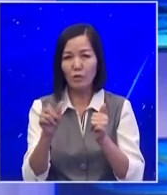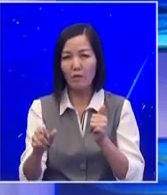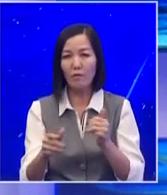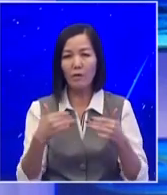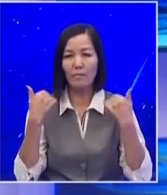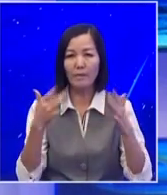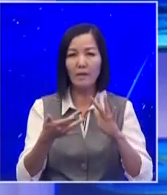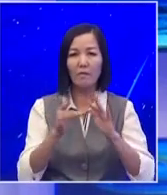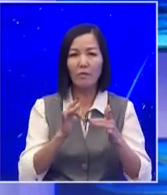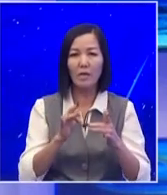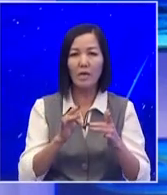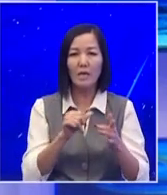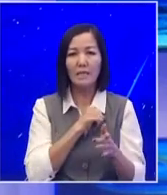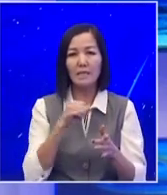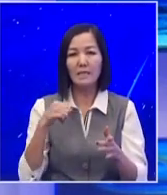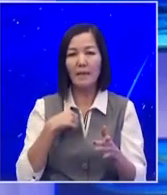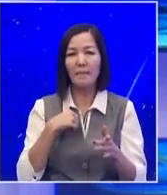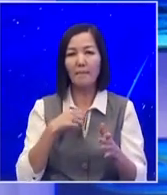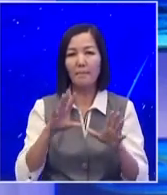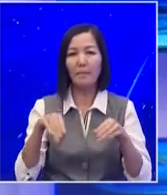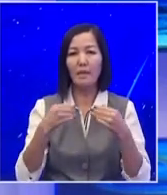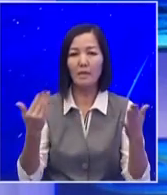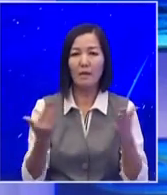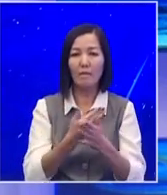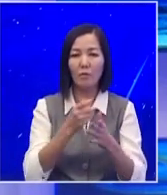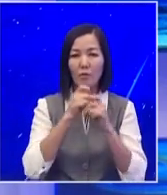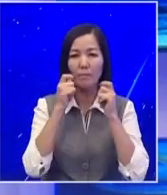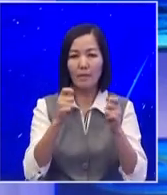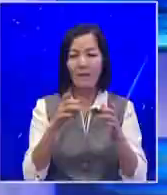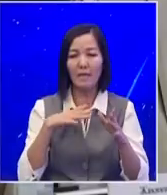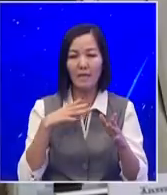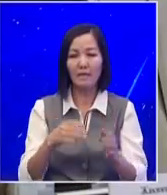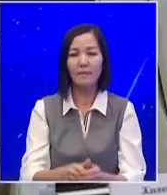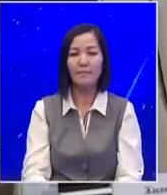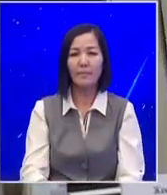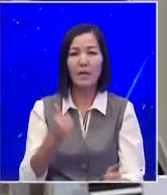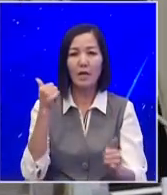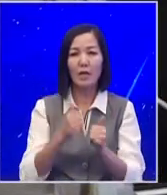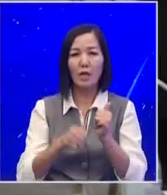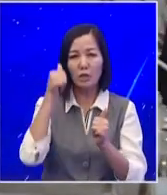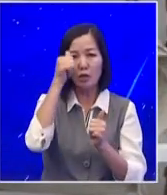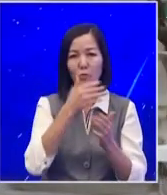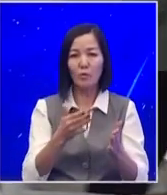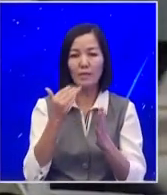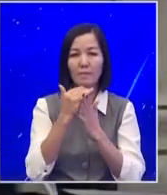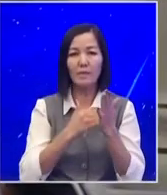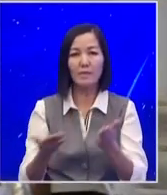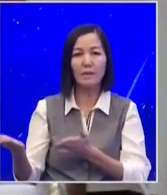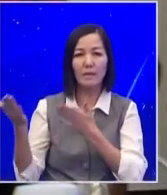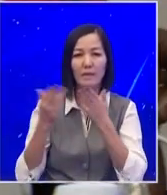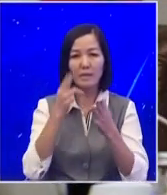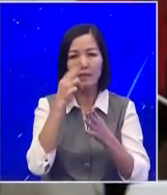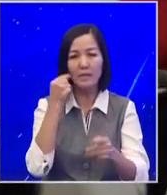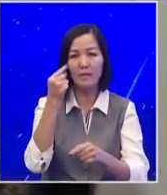каждому. Поздравил онлайн и лично передал новогодние подарки. Ежегодно список приглашаемых гостей